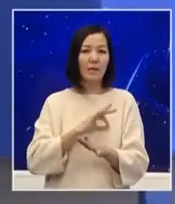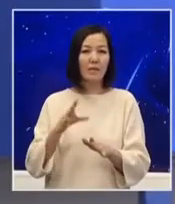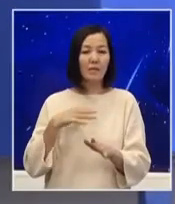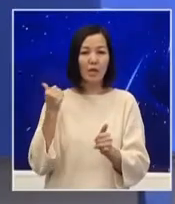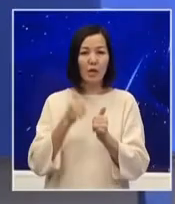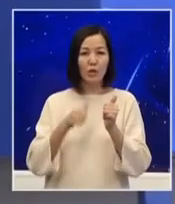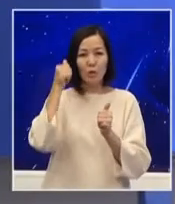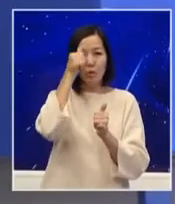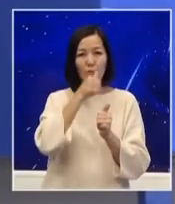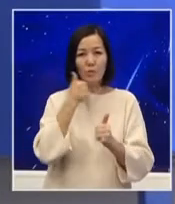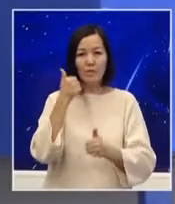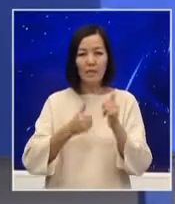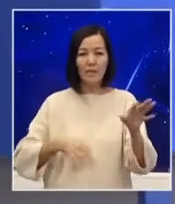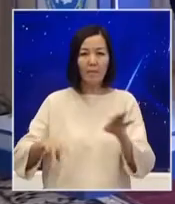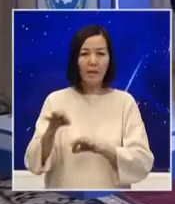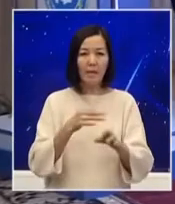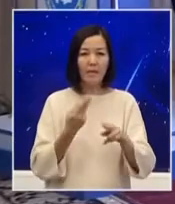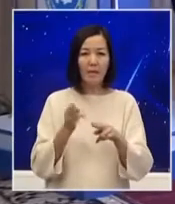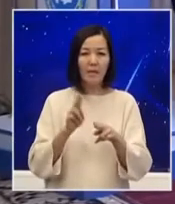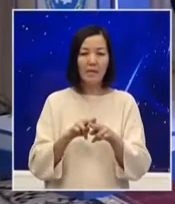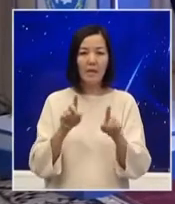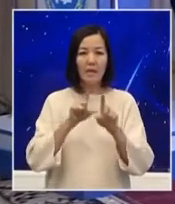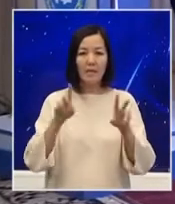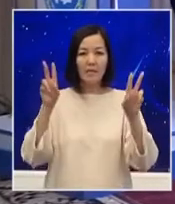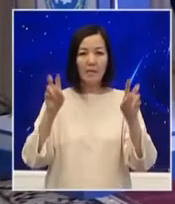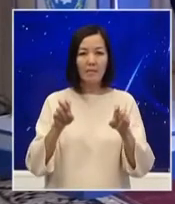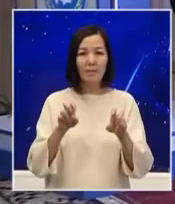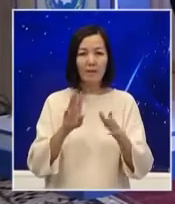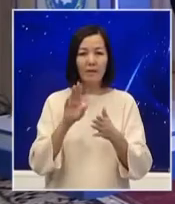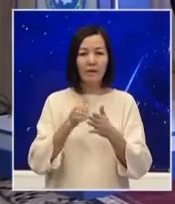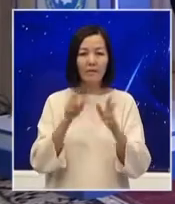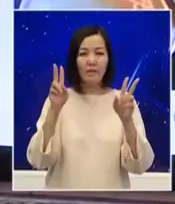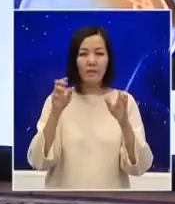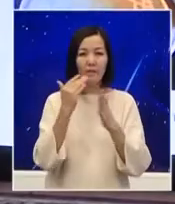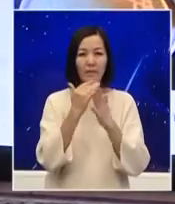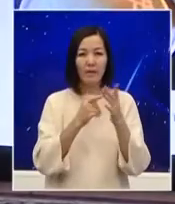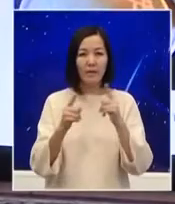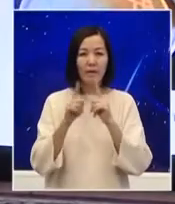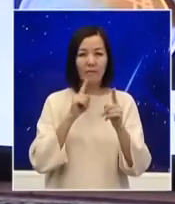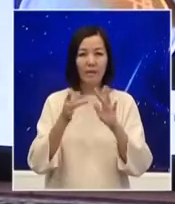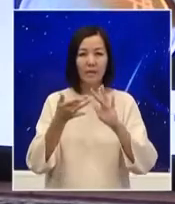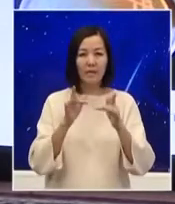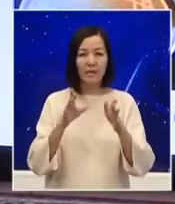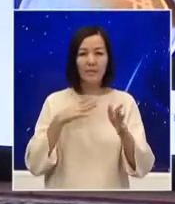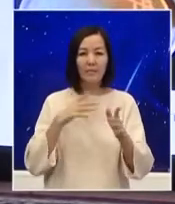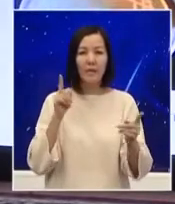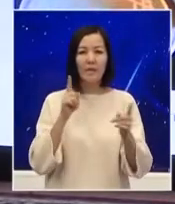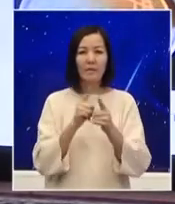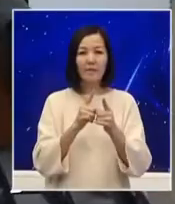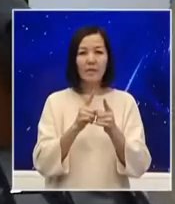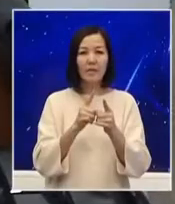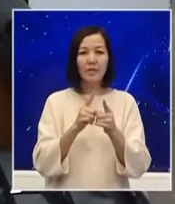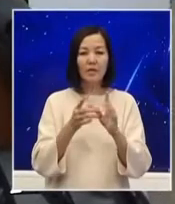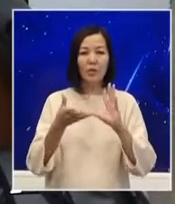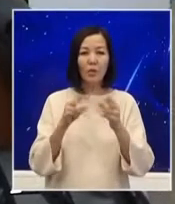стал ежегодный конкурс стартап-проектов. Эти темы стали ключевыми в ходе онлайн-конференции с регионами. На встрече молодежь не